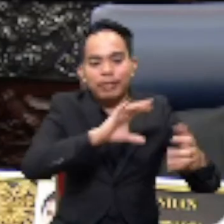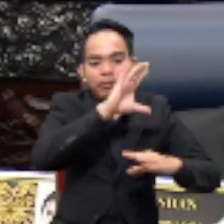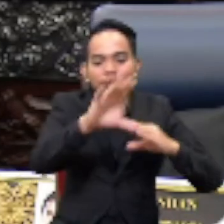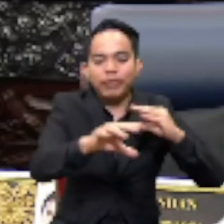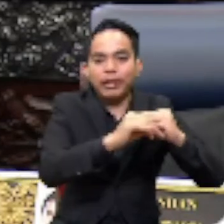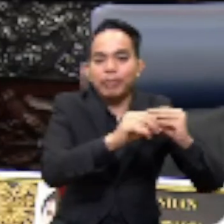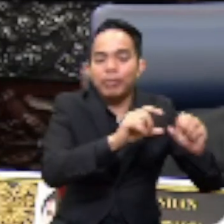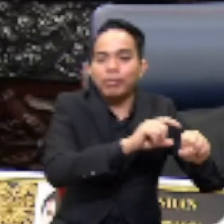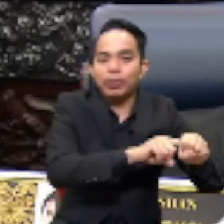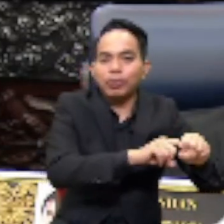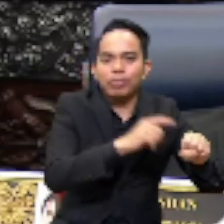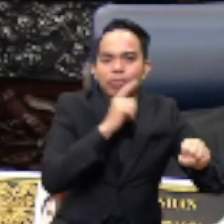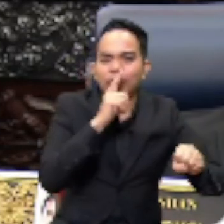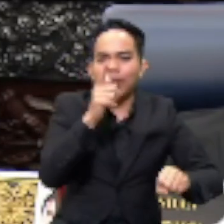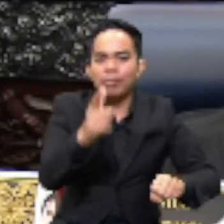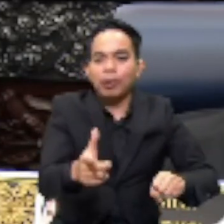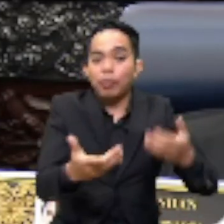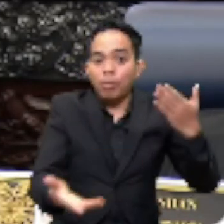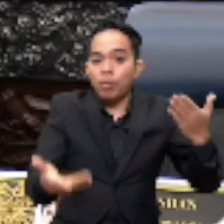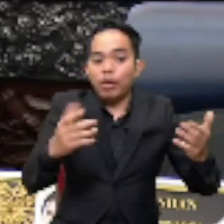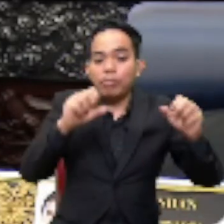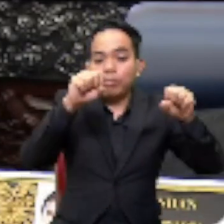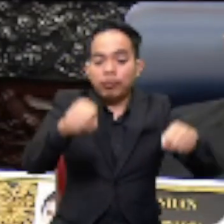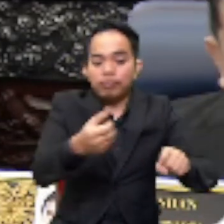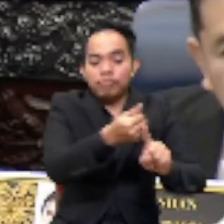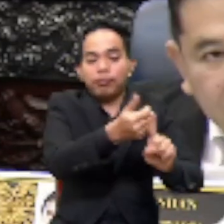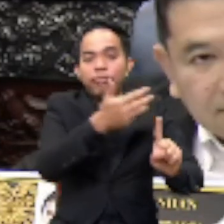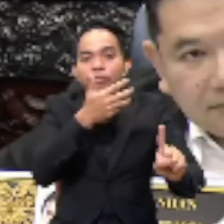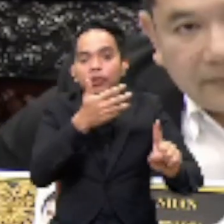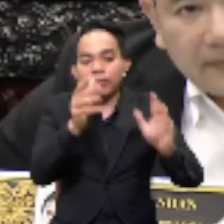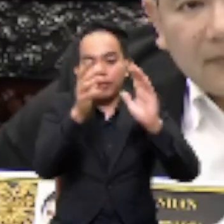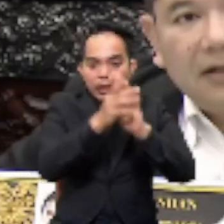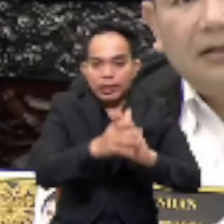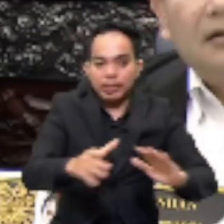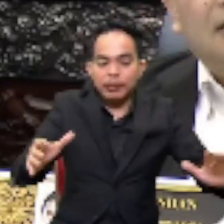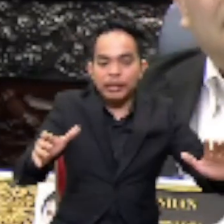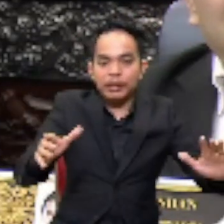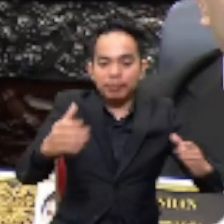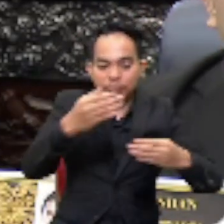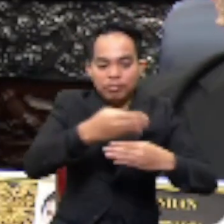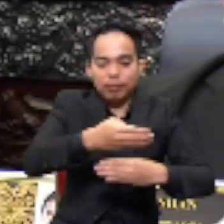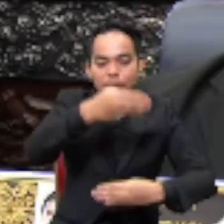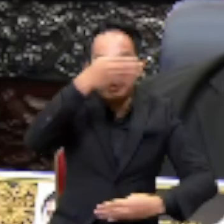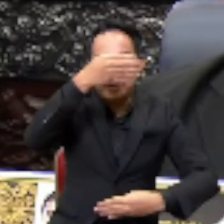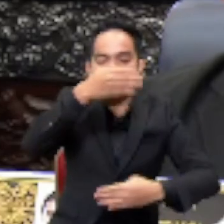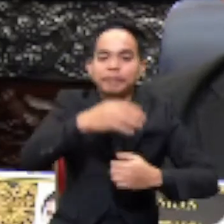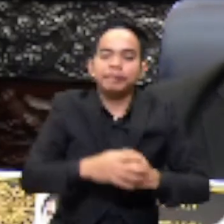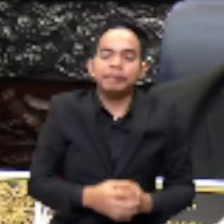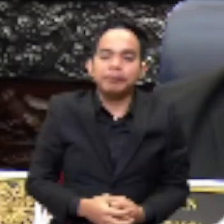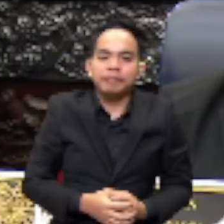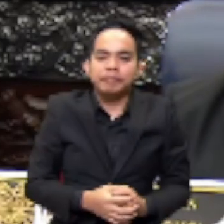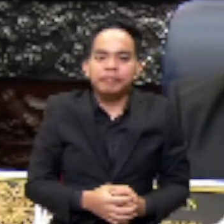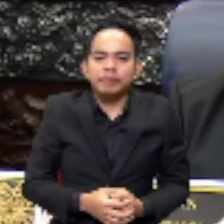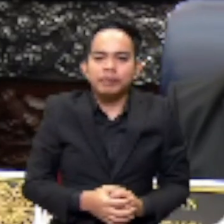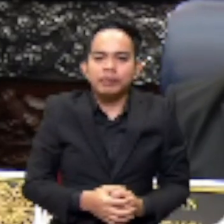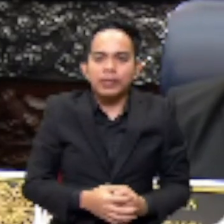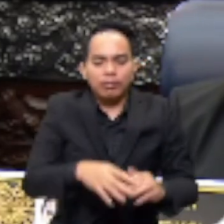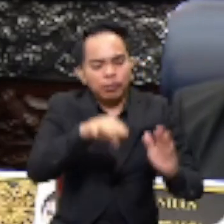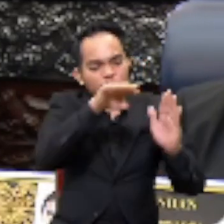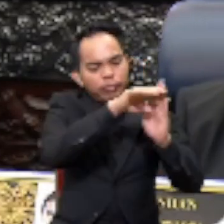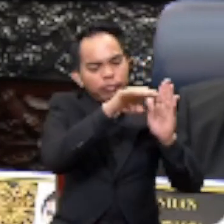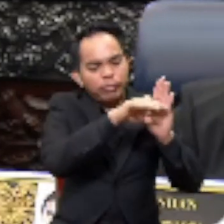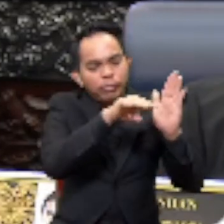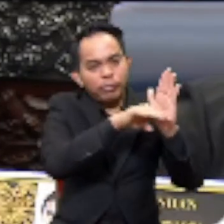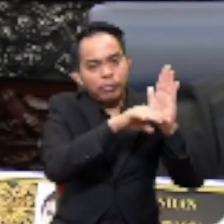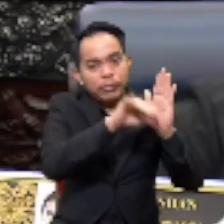masa keadaan ini boleh memberi kesan ke atas keselamatan dan kebergunaannya berdasarkan piawaian jabatan